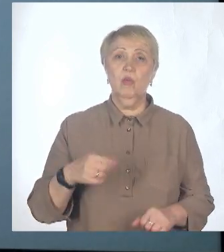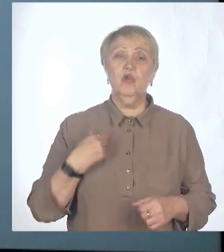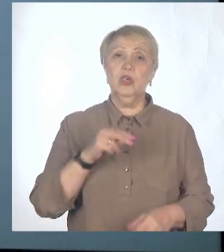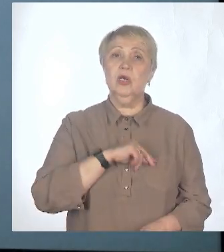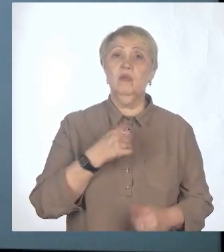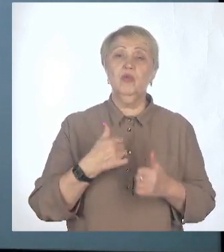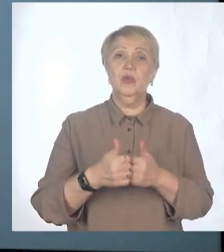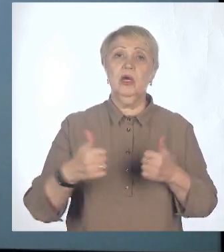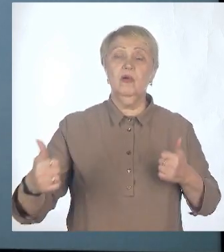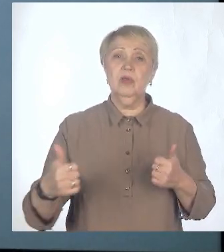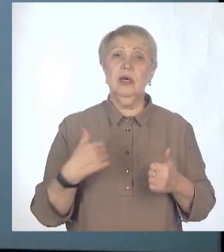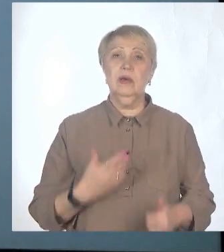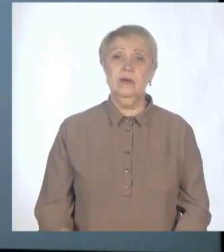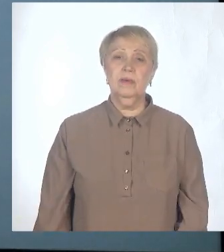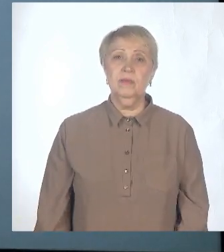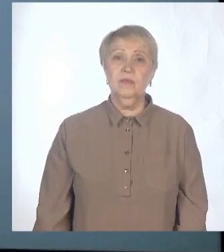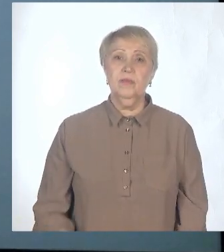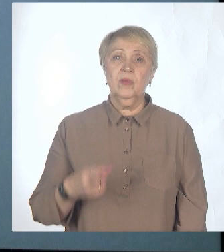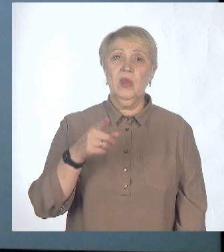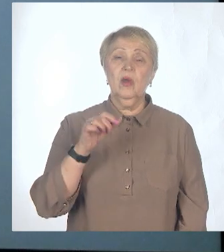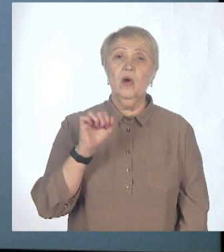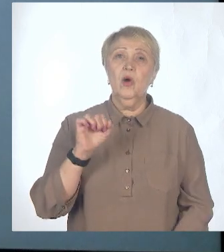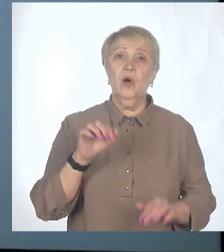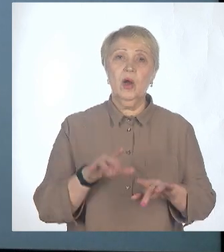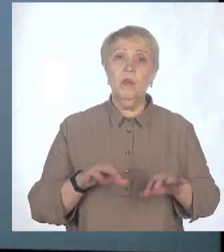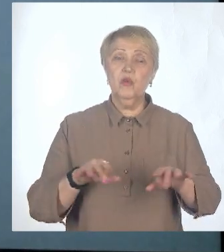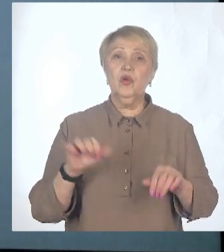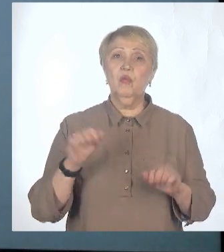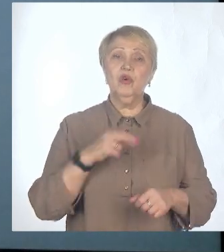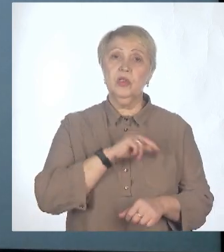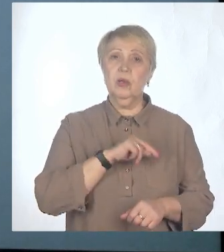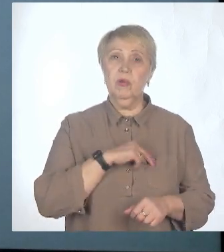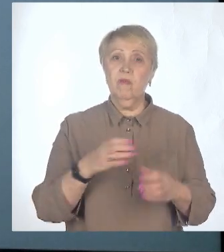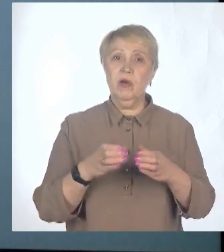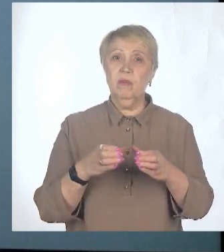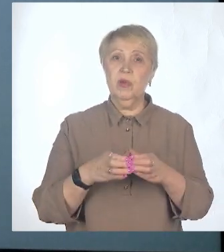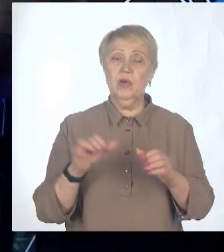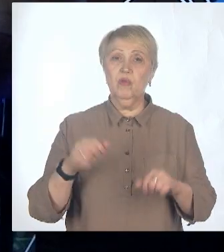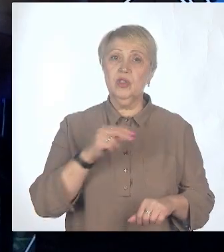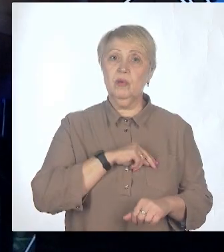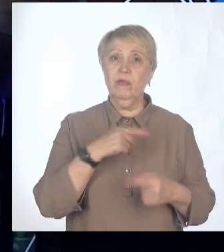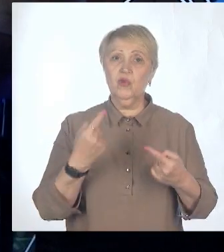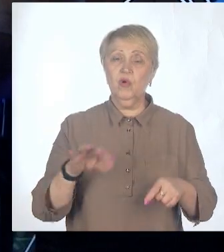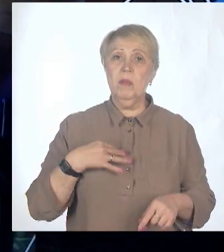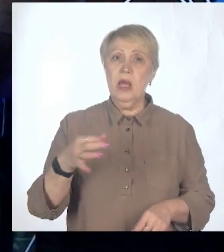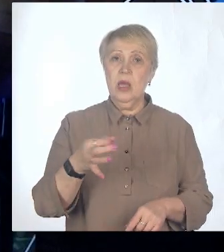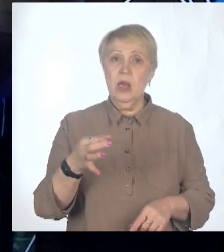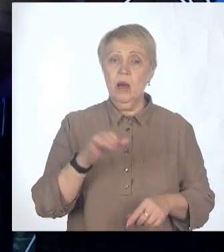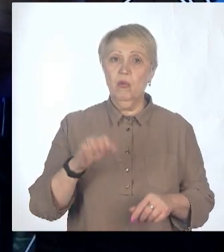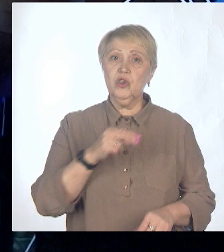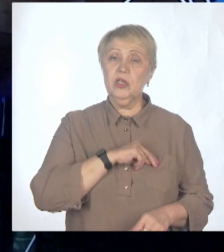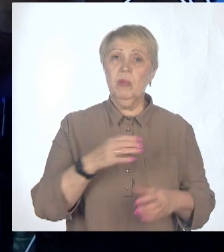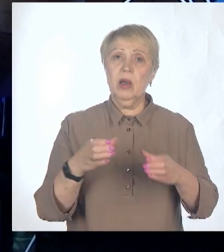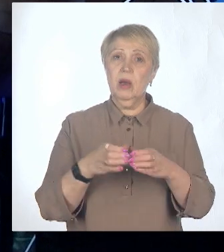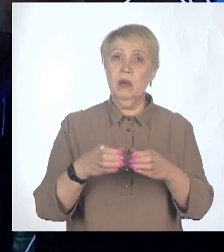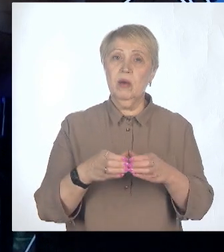И здесь как раз он может работать на компанию, находящуюся в другом регионе, он может работать на компанию, находящуюся вообще